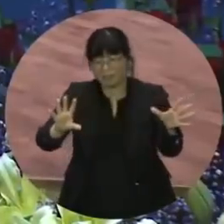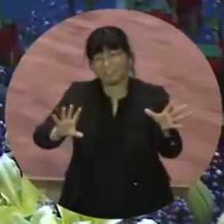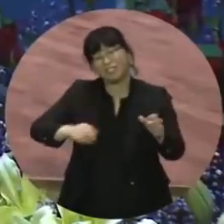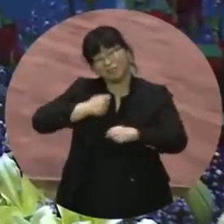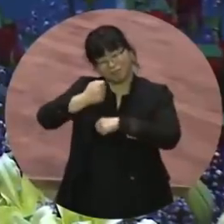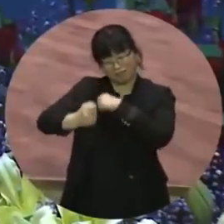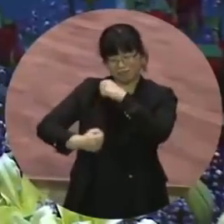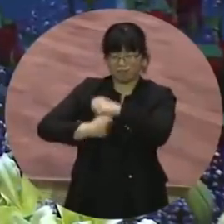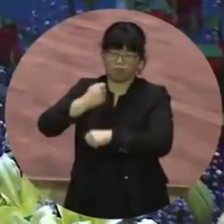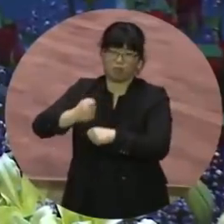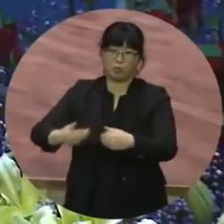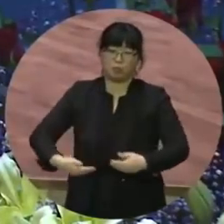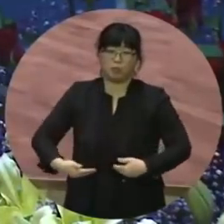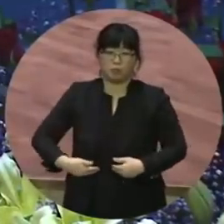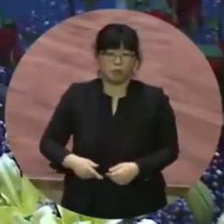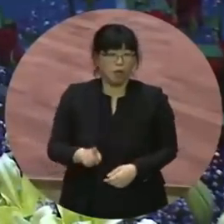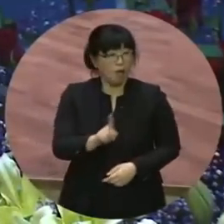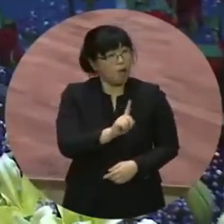매임은 바보야.